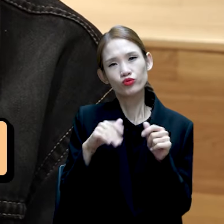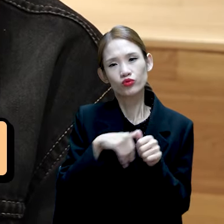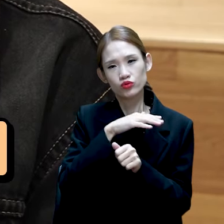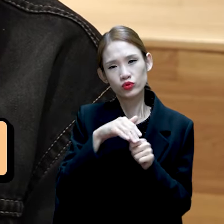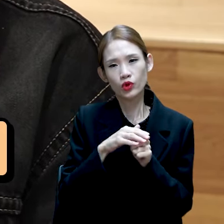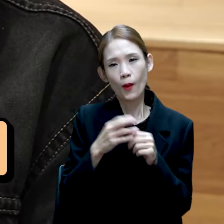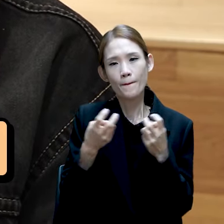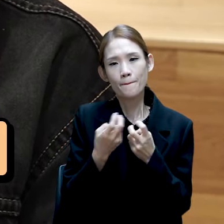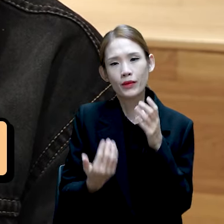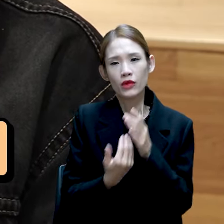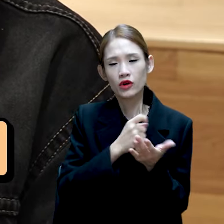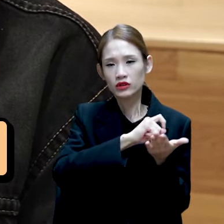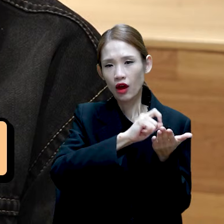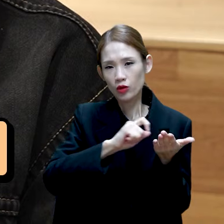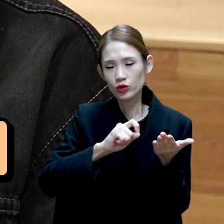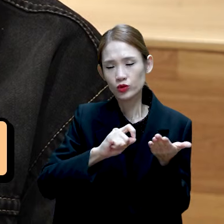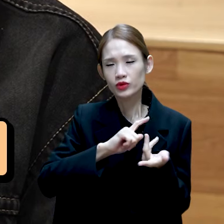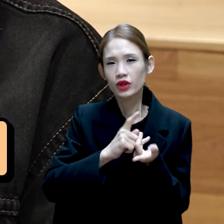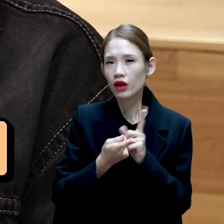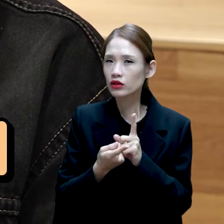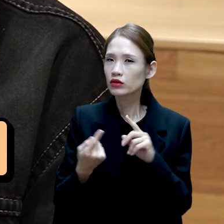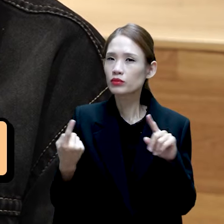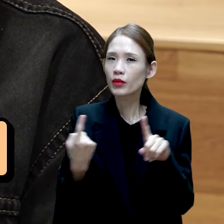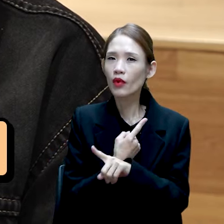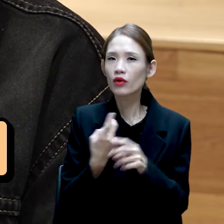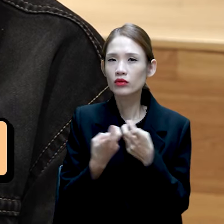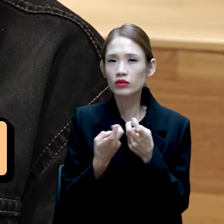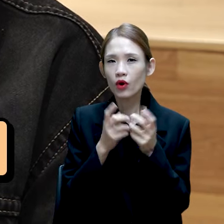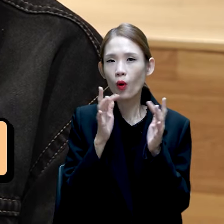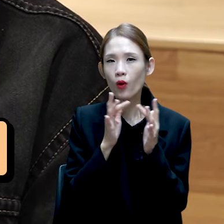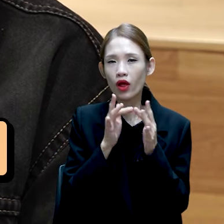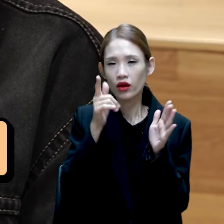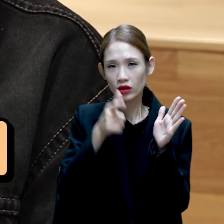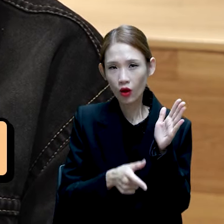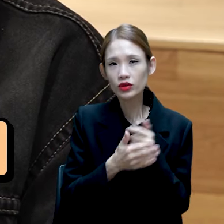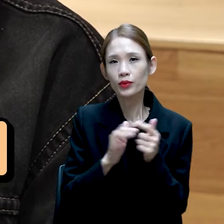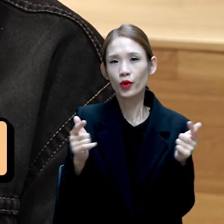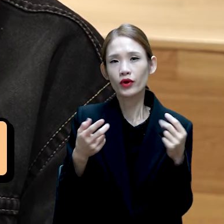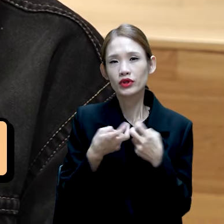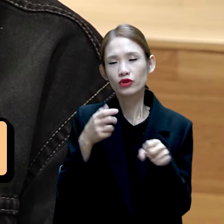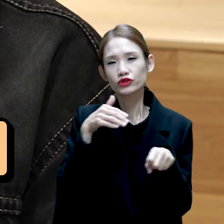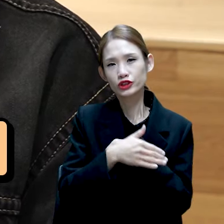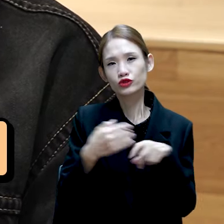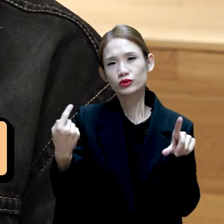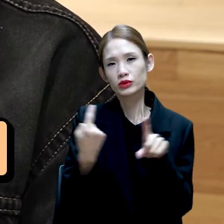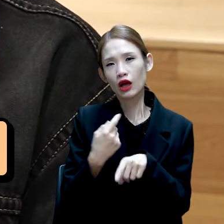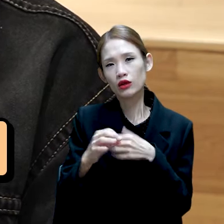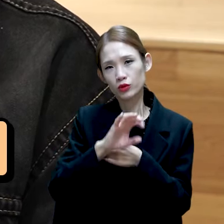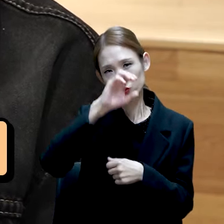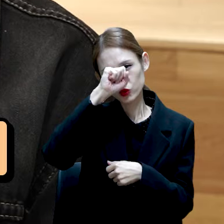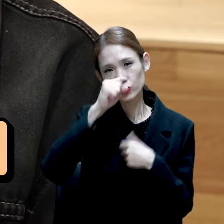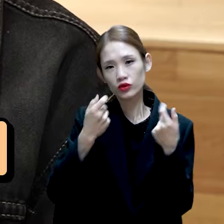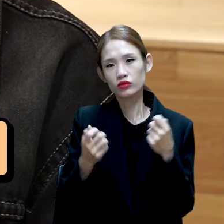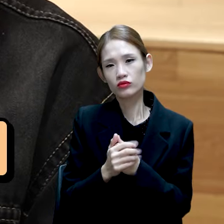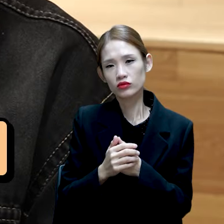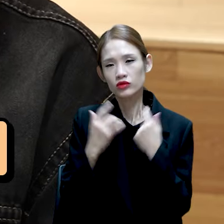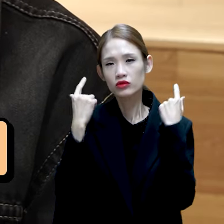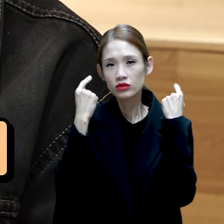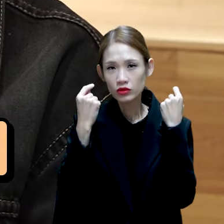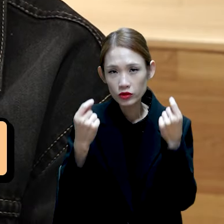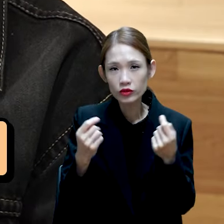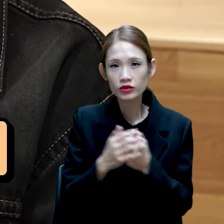좀 없으면 좋겠어. 서명하고 이런 것도 뭔가 온라인 결제라던가 그렇게 좀 진행이 되면은 좋지 않을까 싶어요. 아직도 막